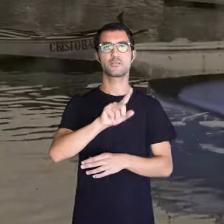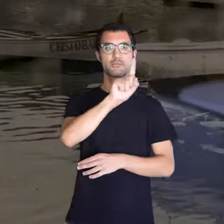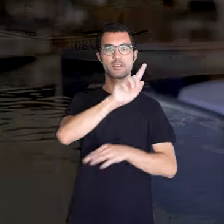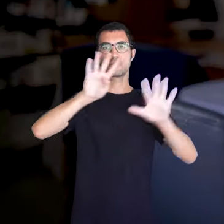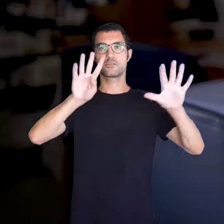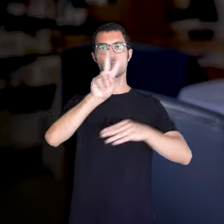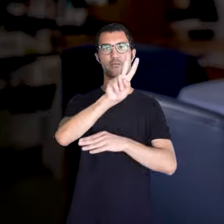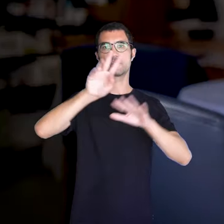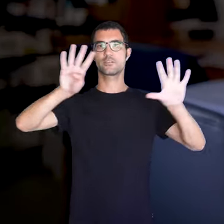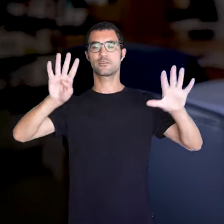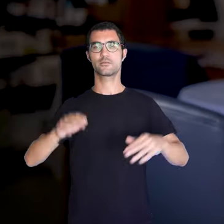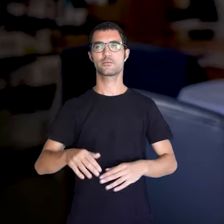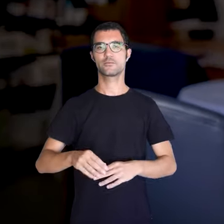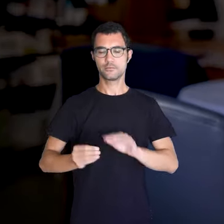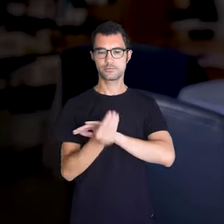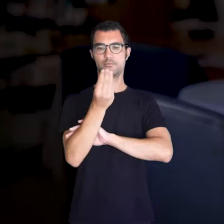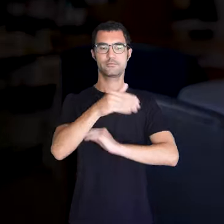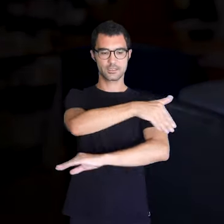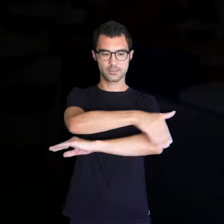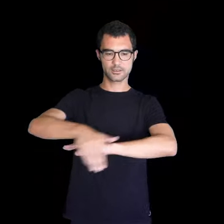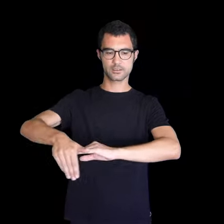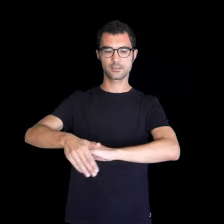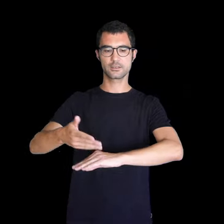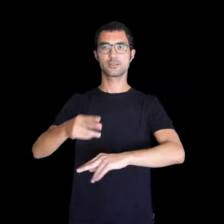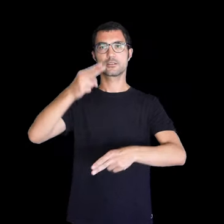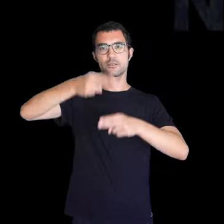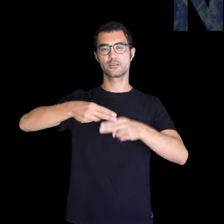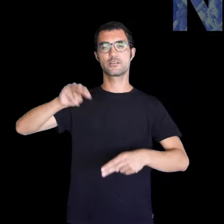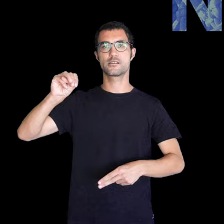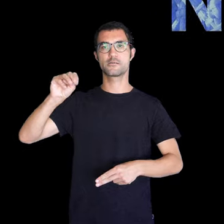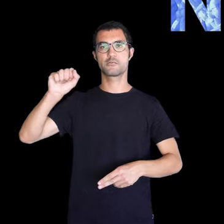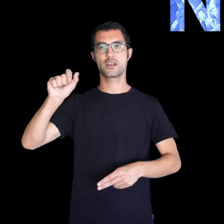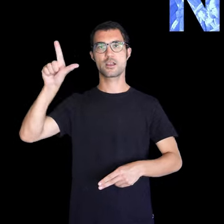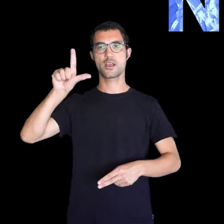carrer de Mallorca.